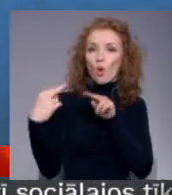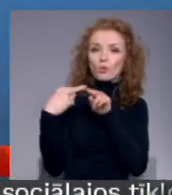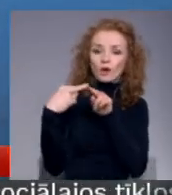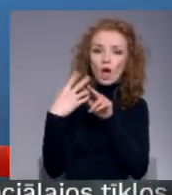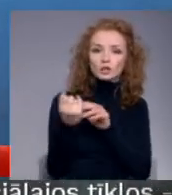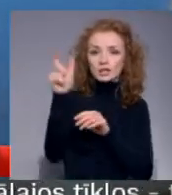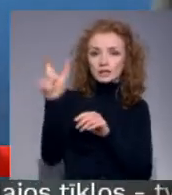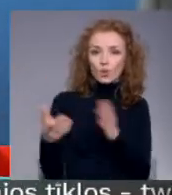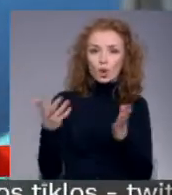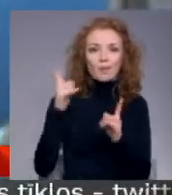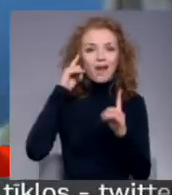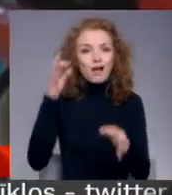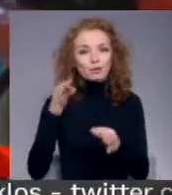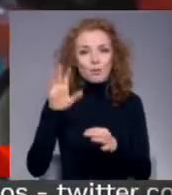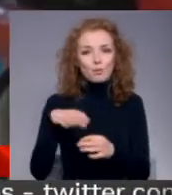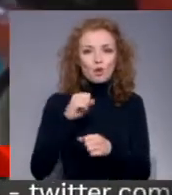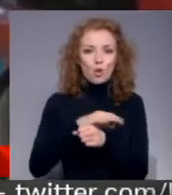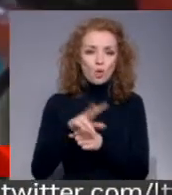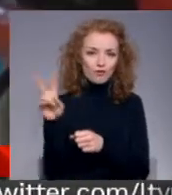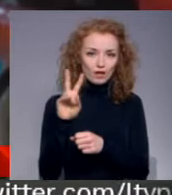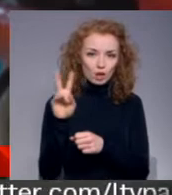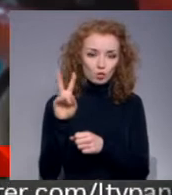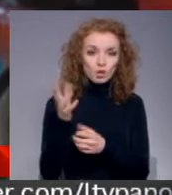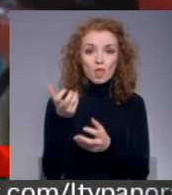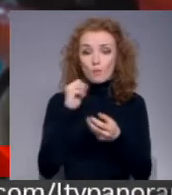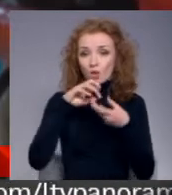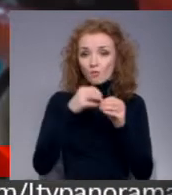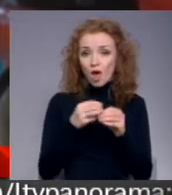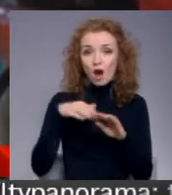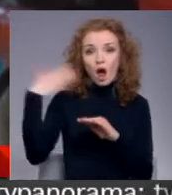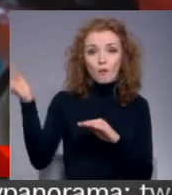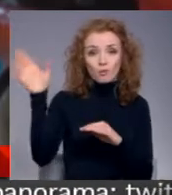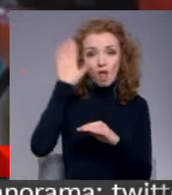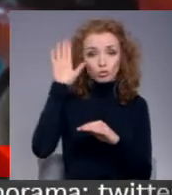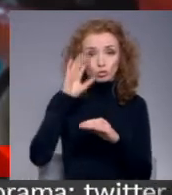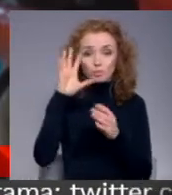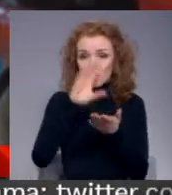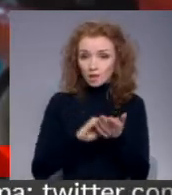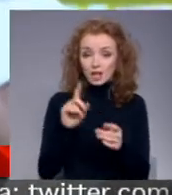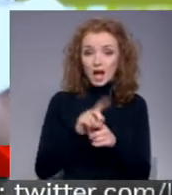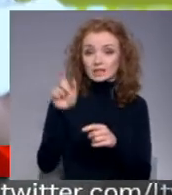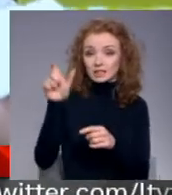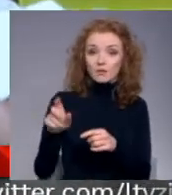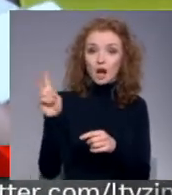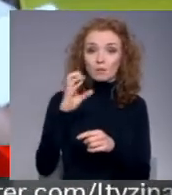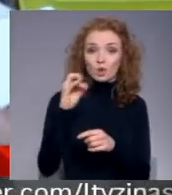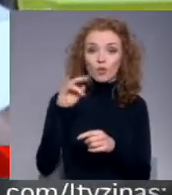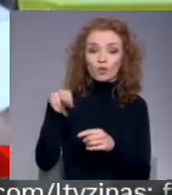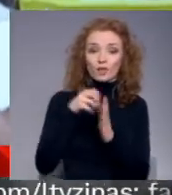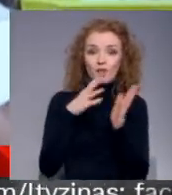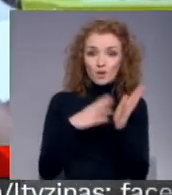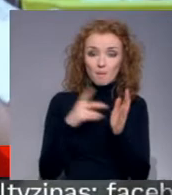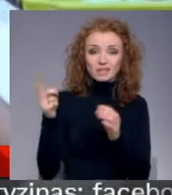cilvēkiem, kuriem ir aizdomas par saslimšanu ar COVID-19. Ņemot vērā ārvalstu pieredzi, arī slimniekiem ar COVID-19 izraisītajām